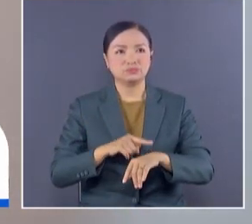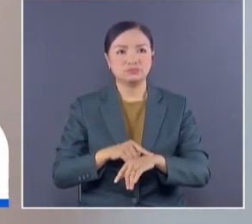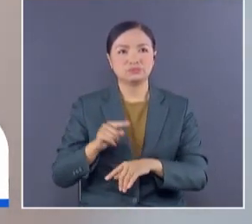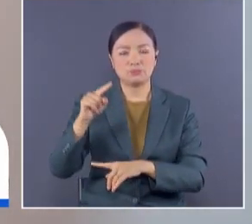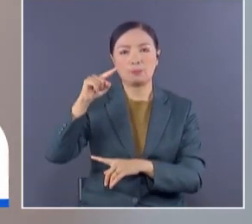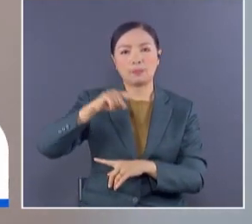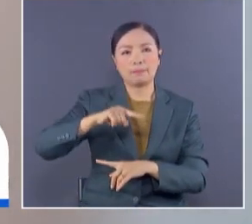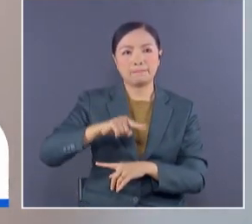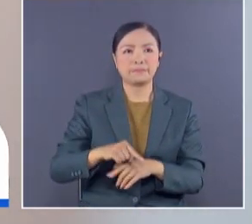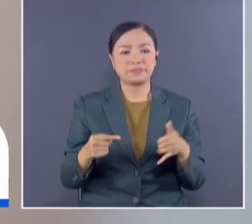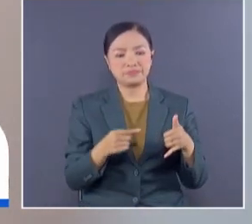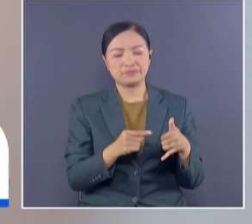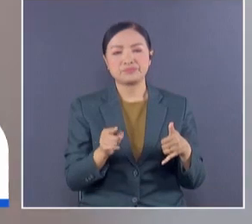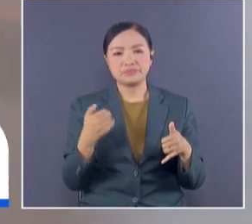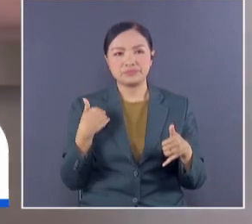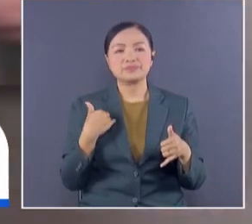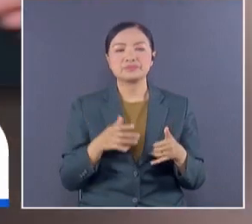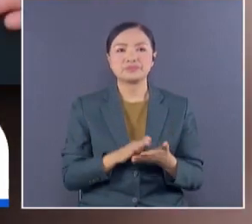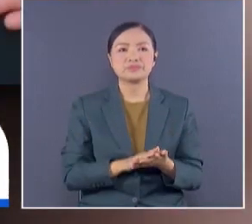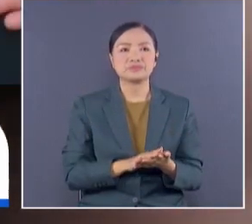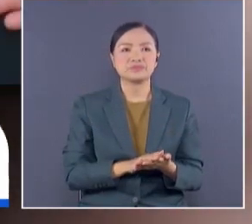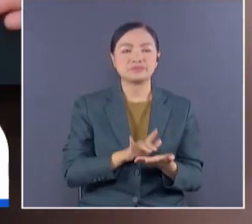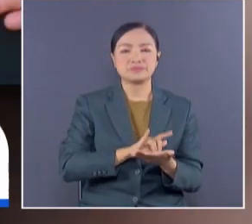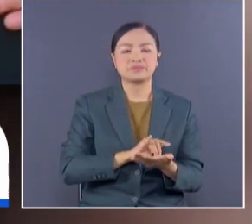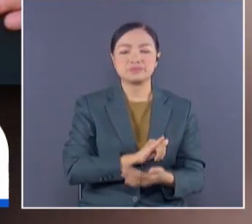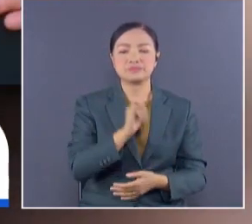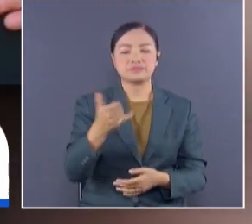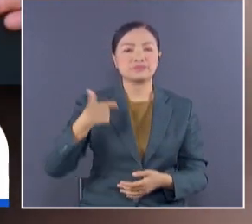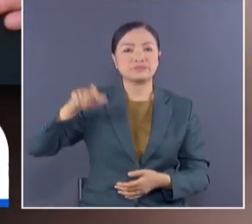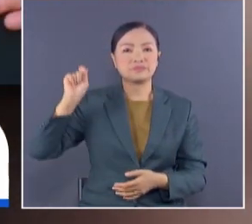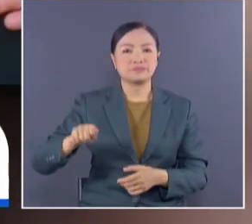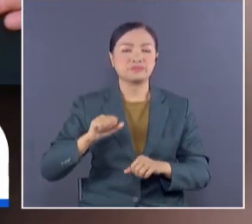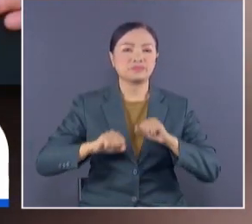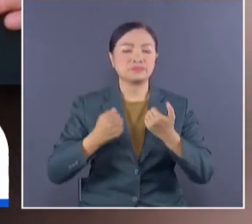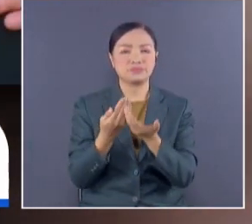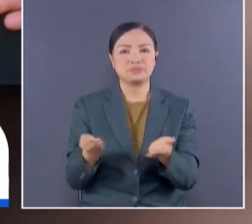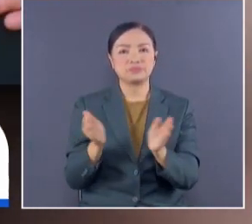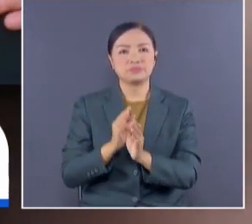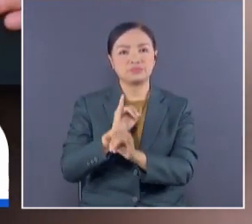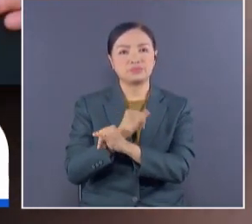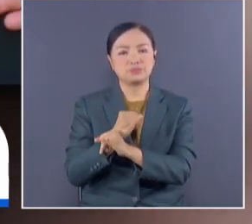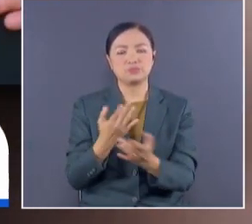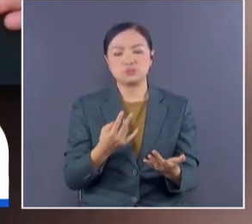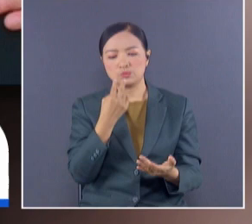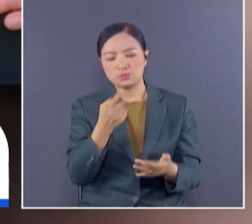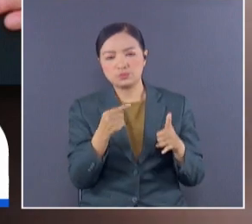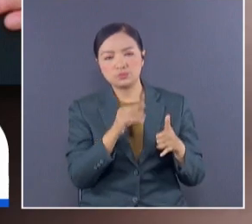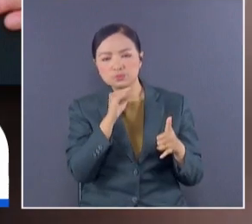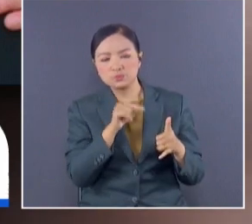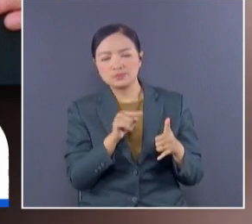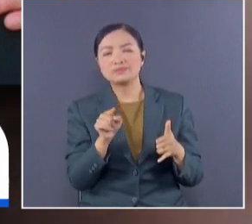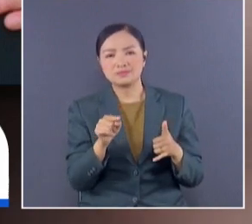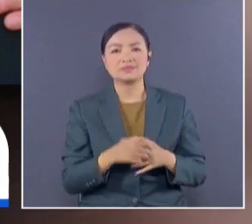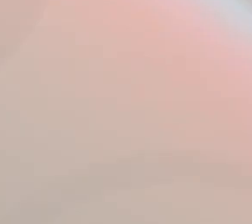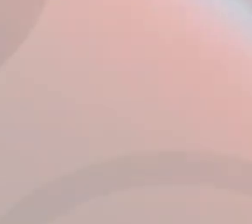13:00นพี่หนิงปณิตาเขาก็จะมีกำหนดเดินทางไปยังศาลเยาวชนและครอบครัวเขตจตุจักรยังไงก็คงต้องรอฟังข้อเท็จจริงจากปากของเธอถึงเรื่อง